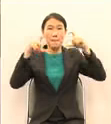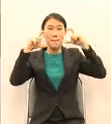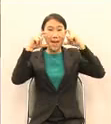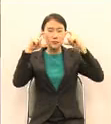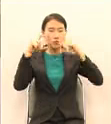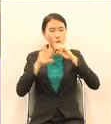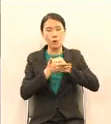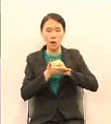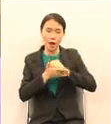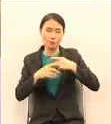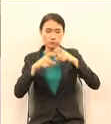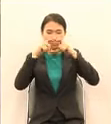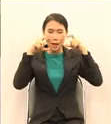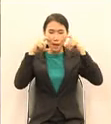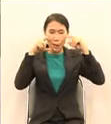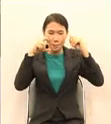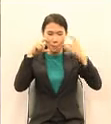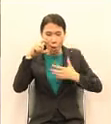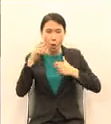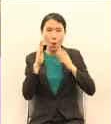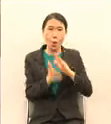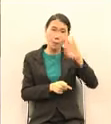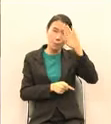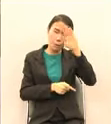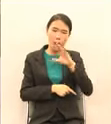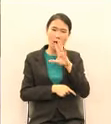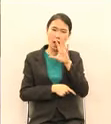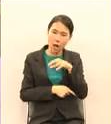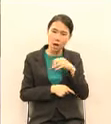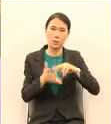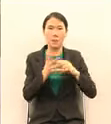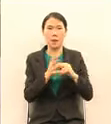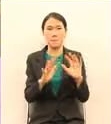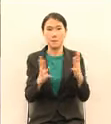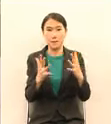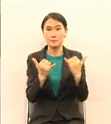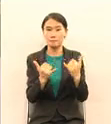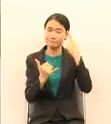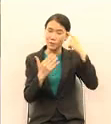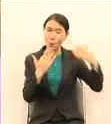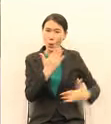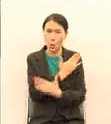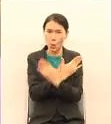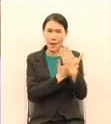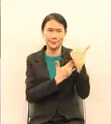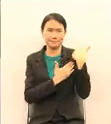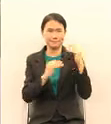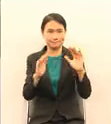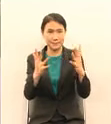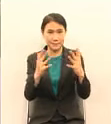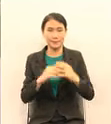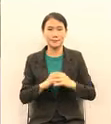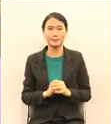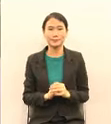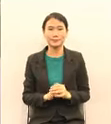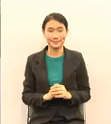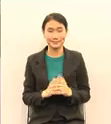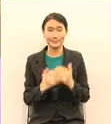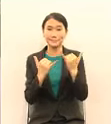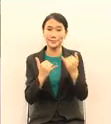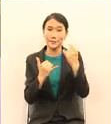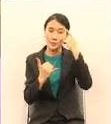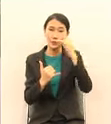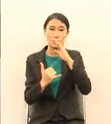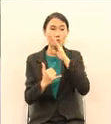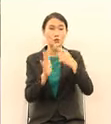ามีคนไข้ไอซึ่งก็เราในพื้นที่เราก็กันอยู่แล้วเพราะฉะนั้นโอกาสเกิดจะน้อยนะครับยกเว้นอย่างกรณีคนไข้